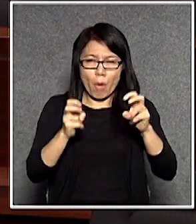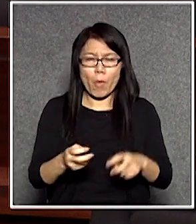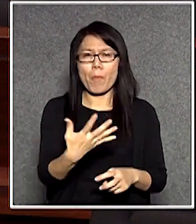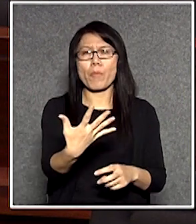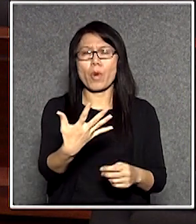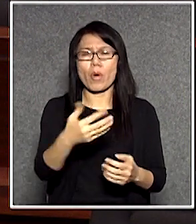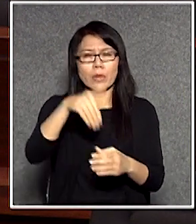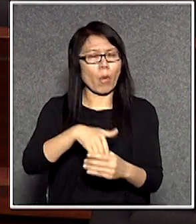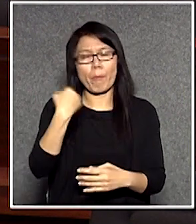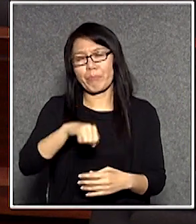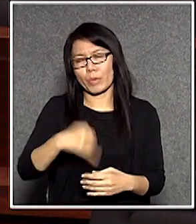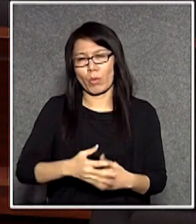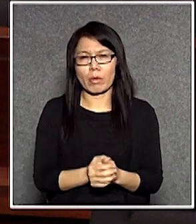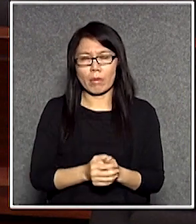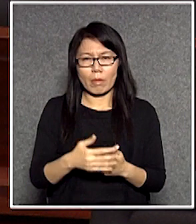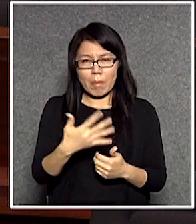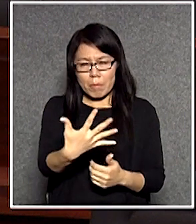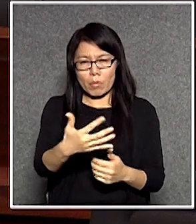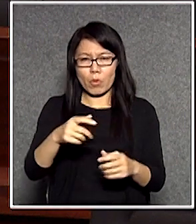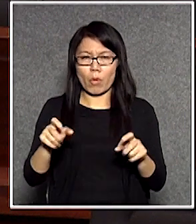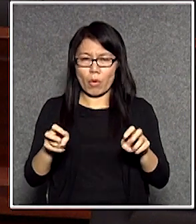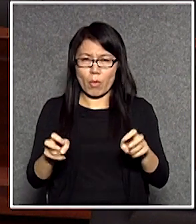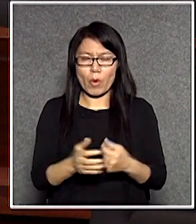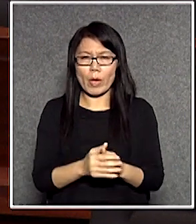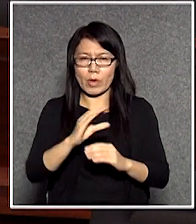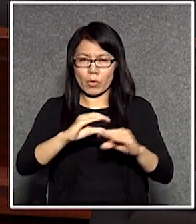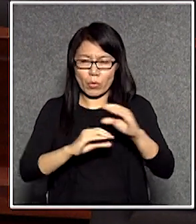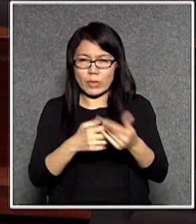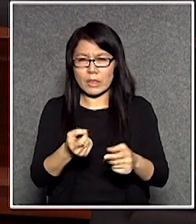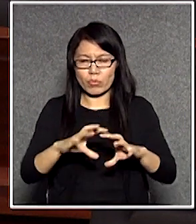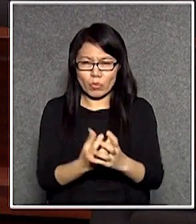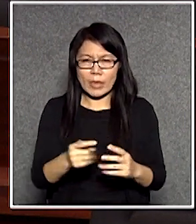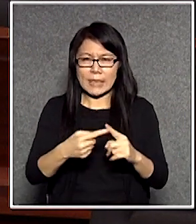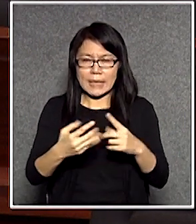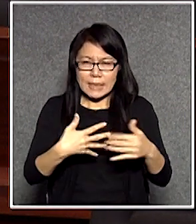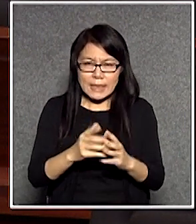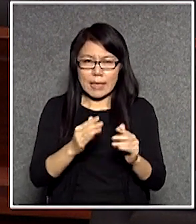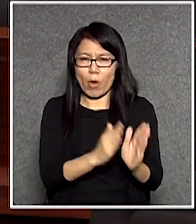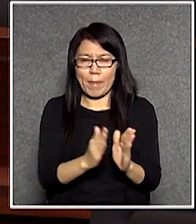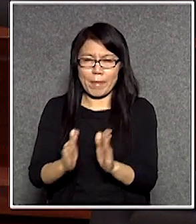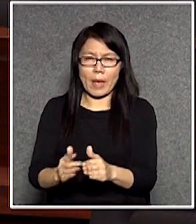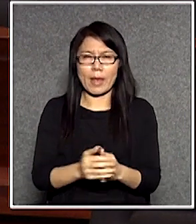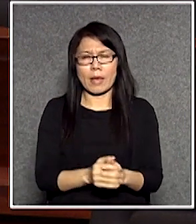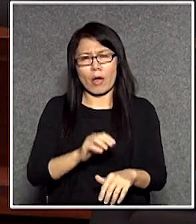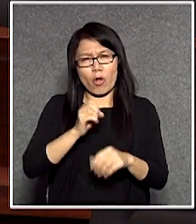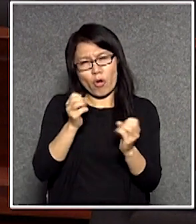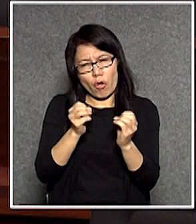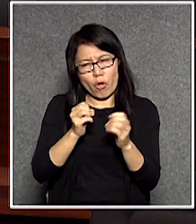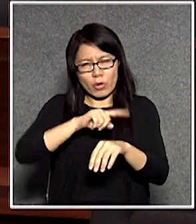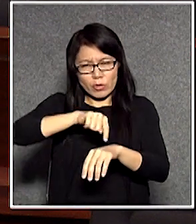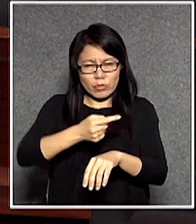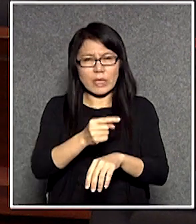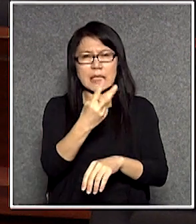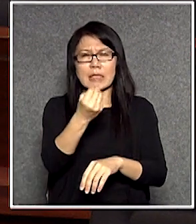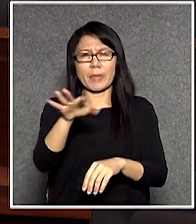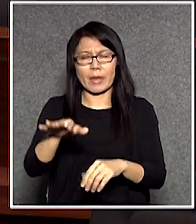得表決，而這個五個項目在公務小組、人事編制小組說了20多個小時，你說他